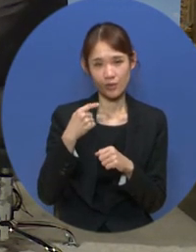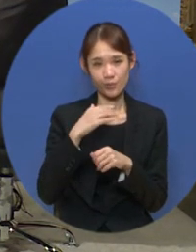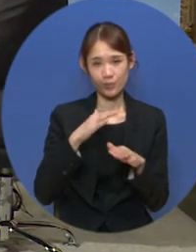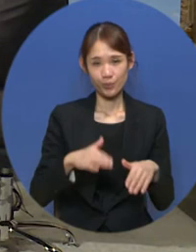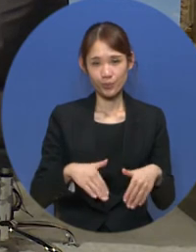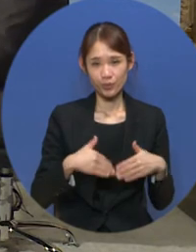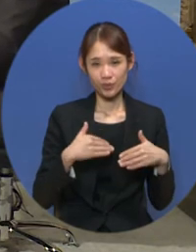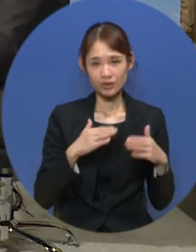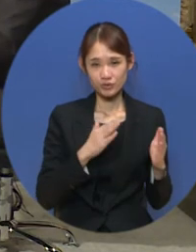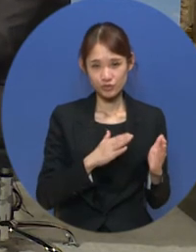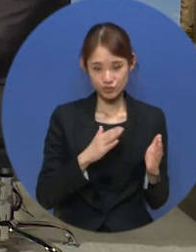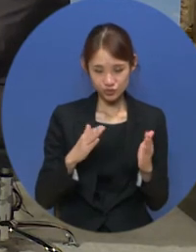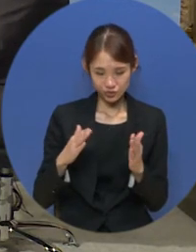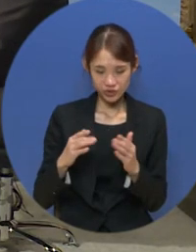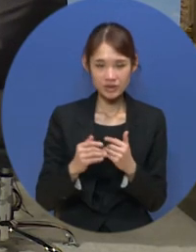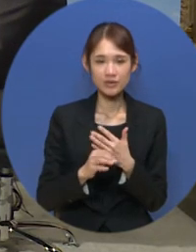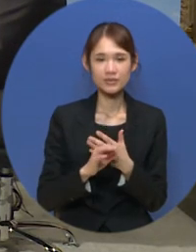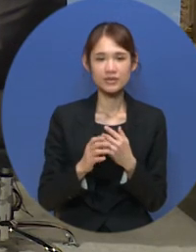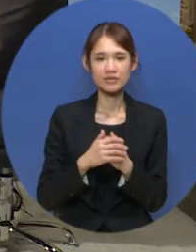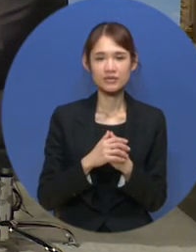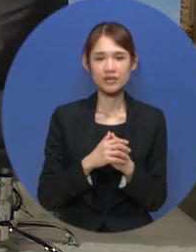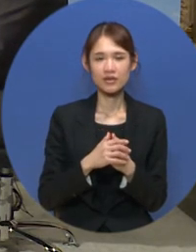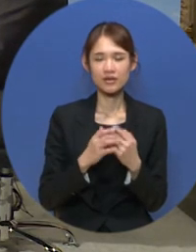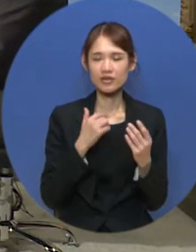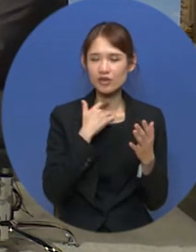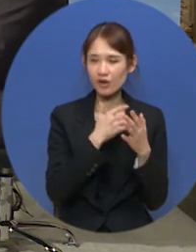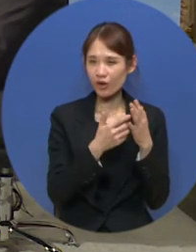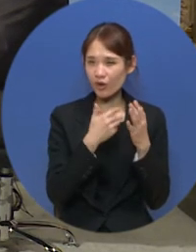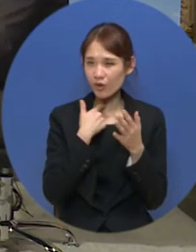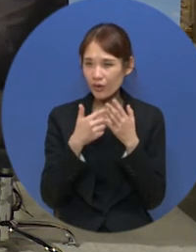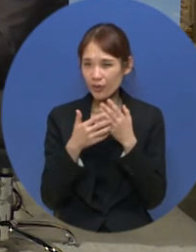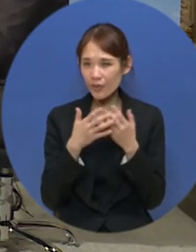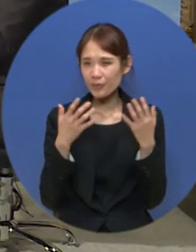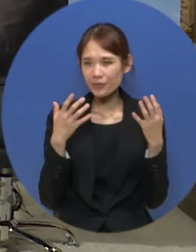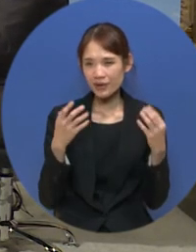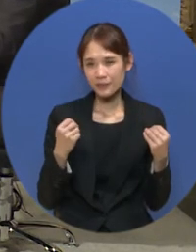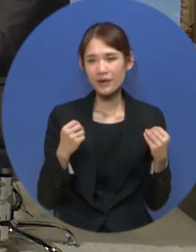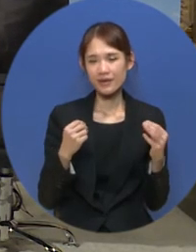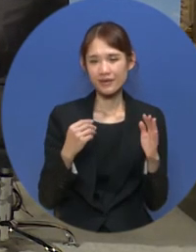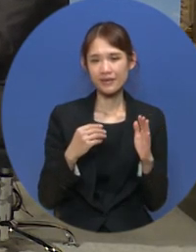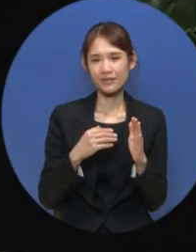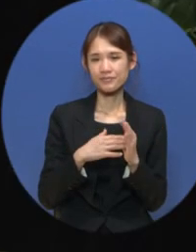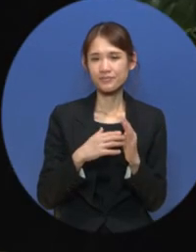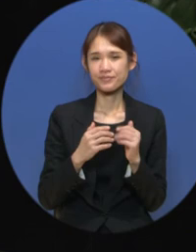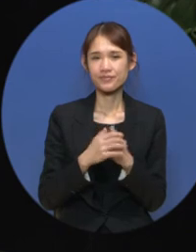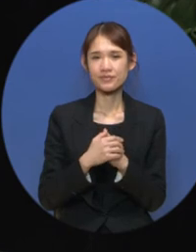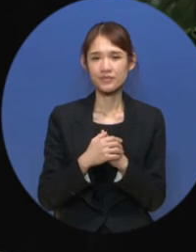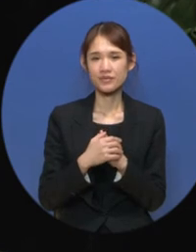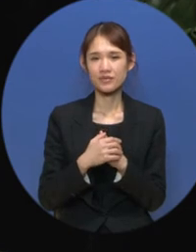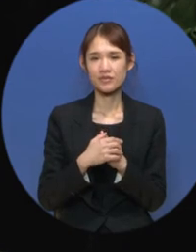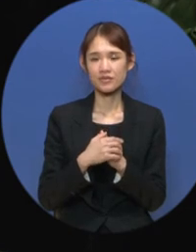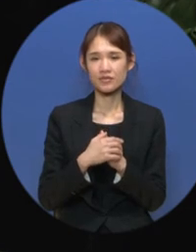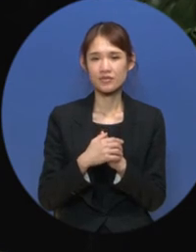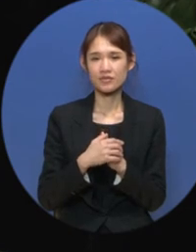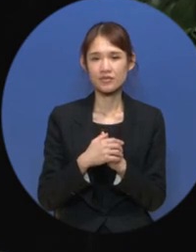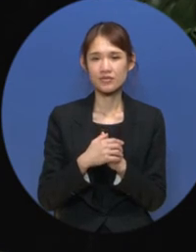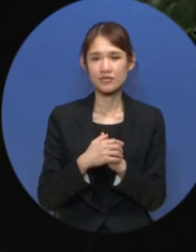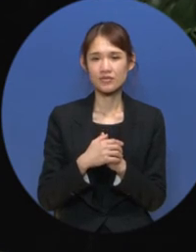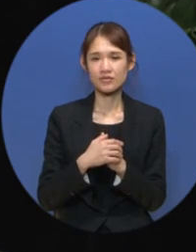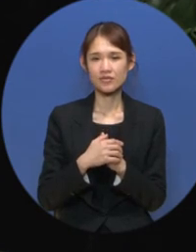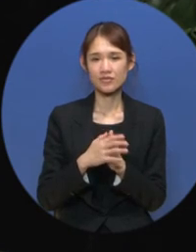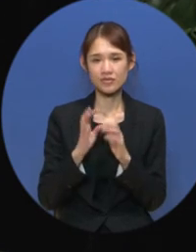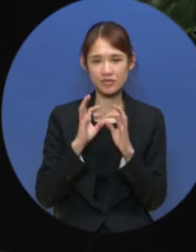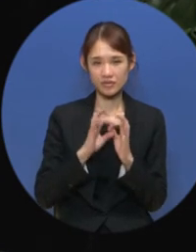내년 봄까지 이제 새 시즌을 이제 준비를 해오면서 이제 많은 또 저희가 경험들이 많이 있고요.